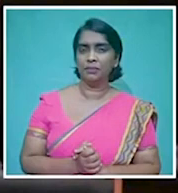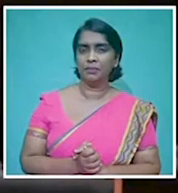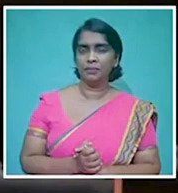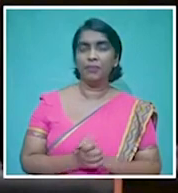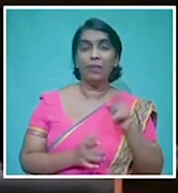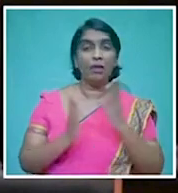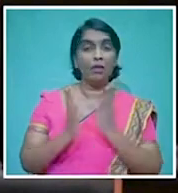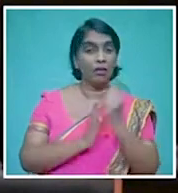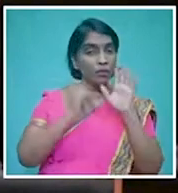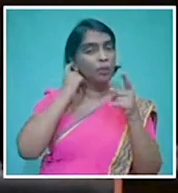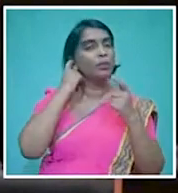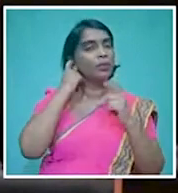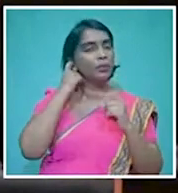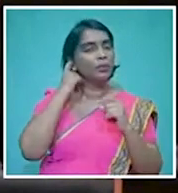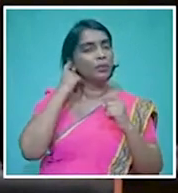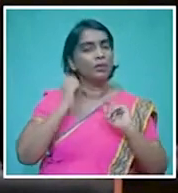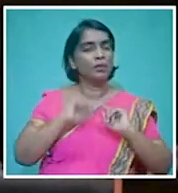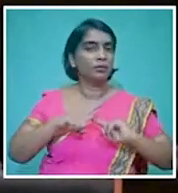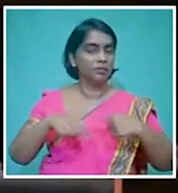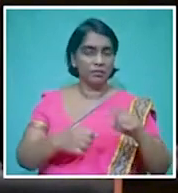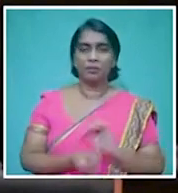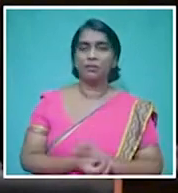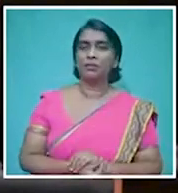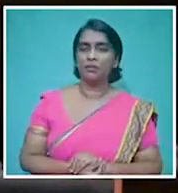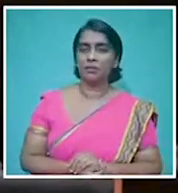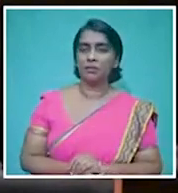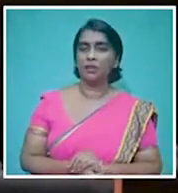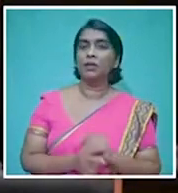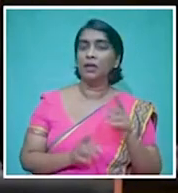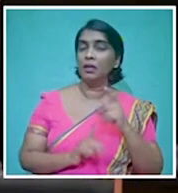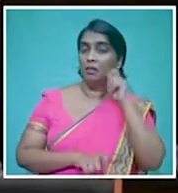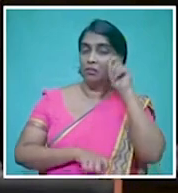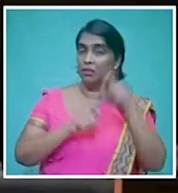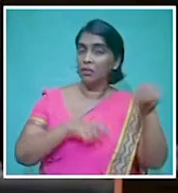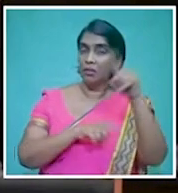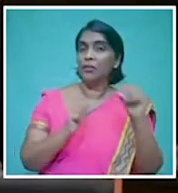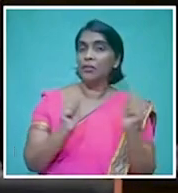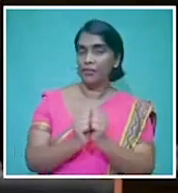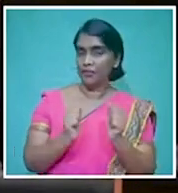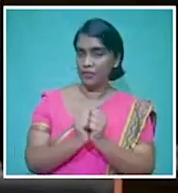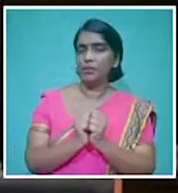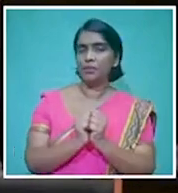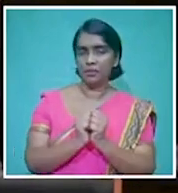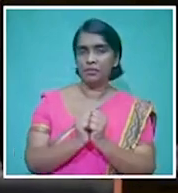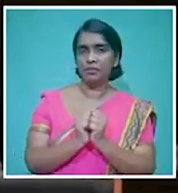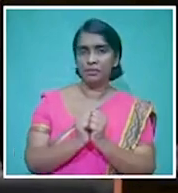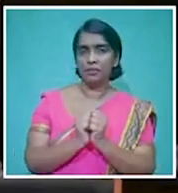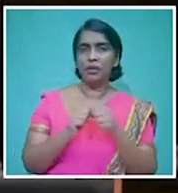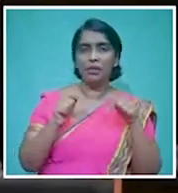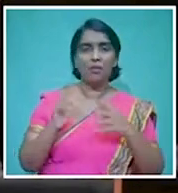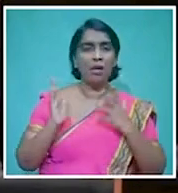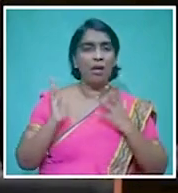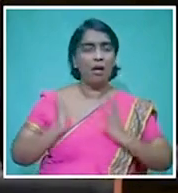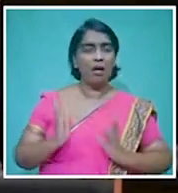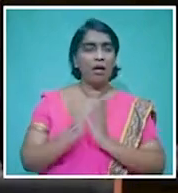ඒ හිමිකම් අනුව තමයි ක්‍රියා කරන්න තියෙන්නේ. මේ අපේ නිලධාරීන් මේ වගේ වැඩ කටයුතු කරන්නේ. දැන් මානව